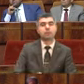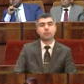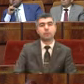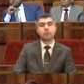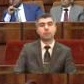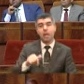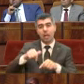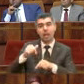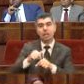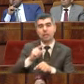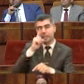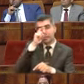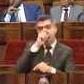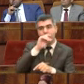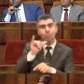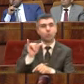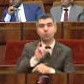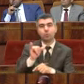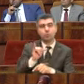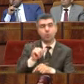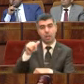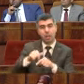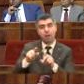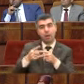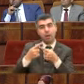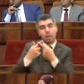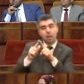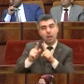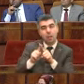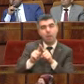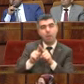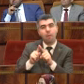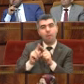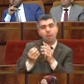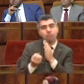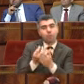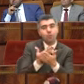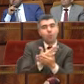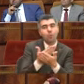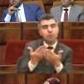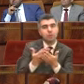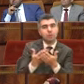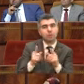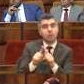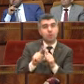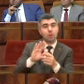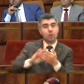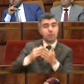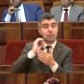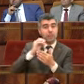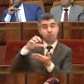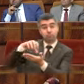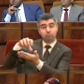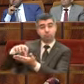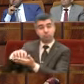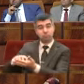في توترات اجتماعية في بعض مناطق البلاد، مما يؤكد حجم المخاطر التي تهدد الأمن المائي في هذه المناطق على وجه